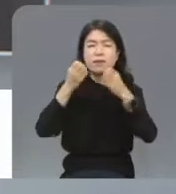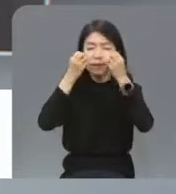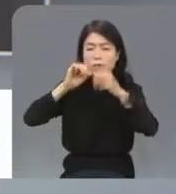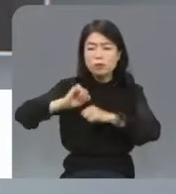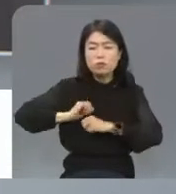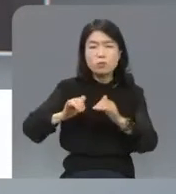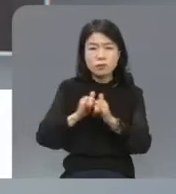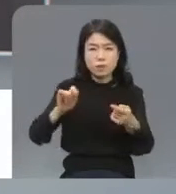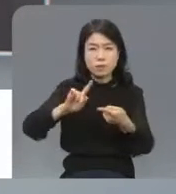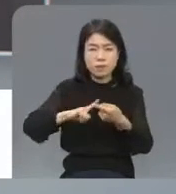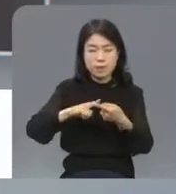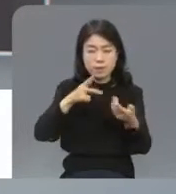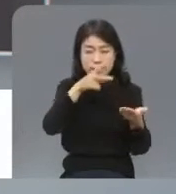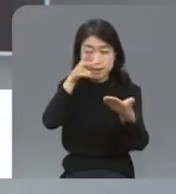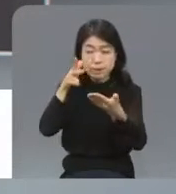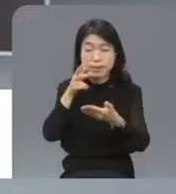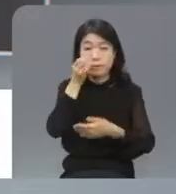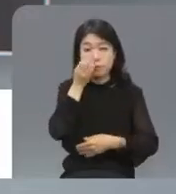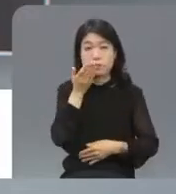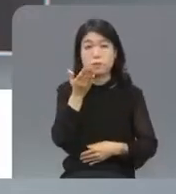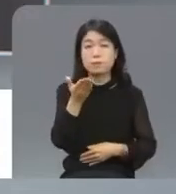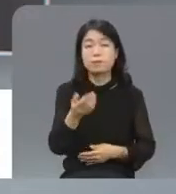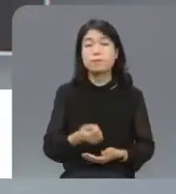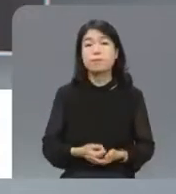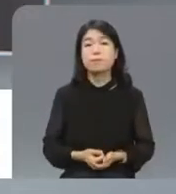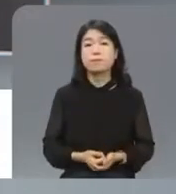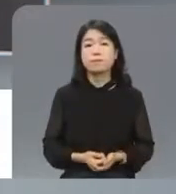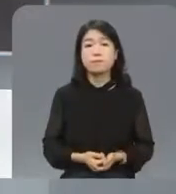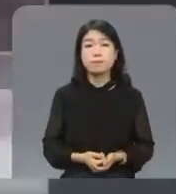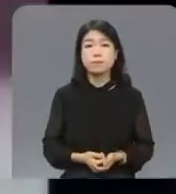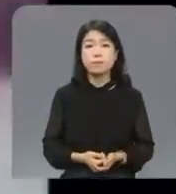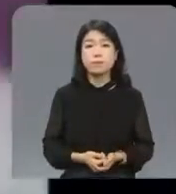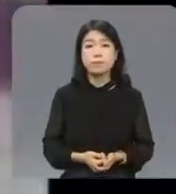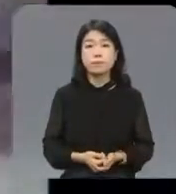인사들을 취재했습니다. 김정대 기자입니다.